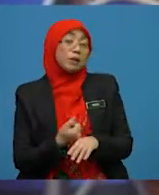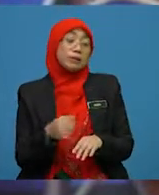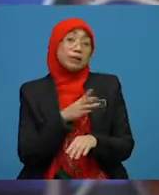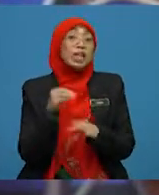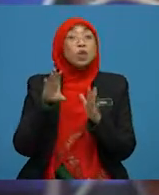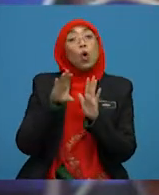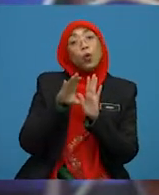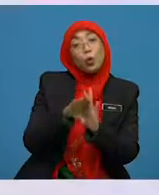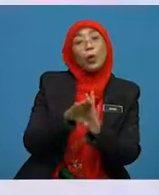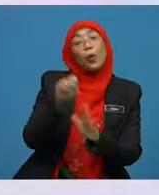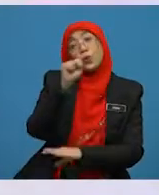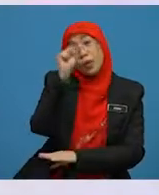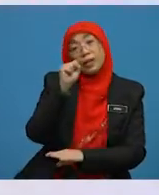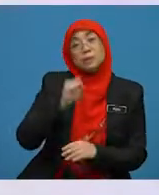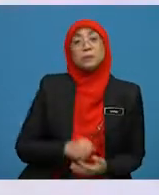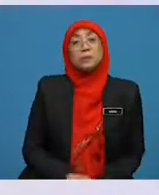contoh soalan.